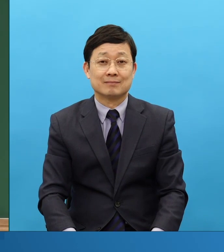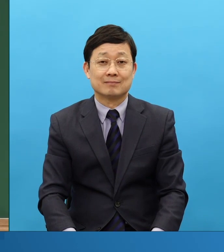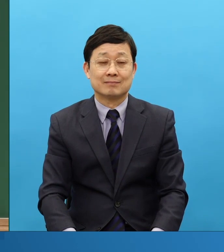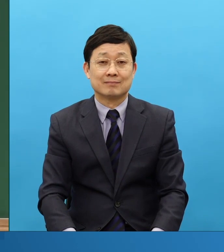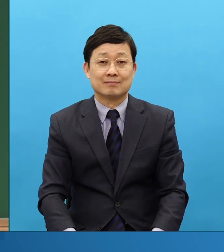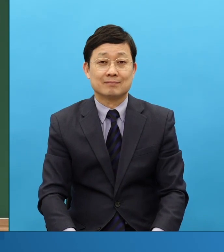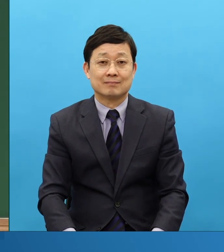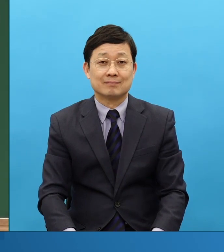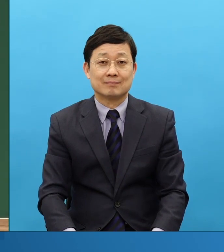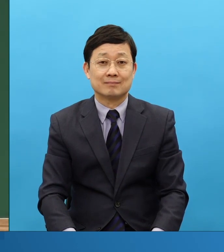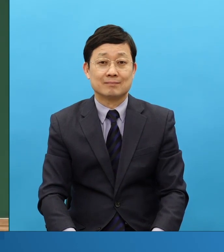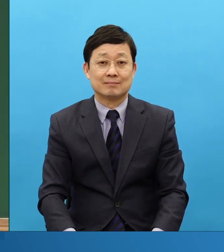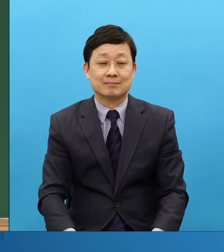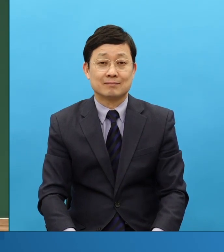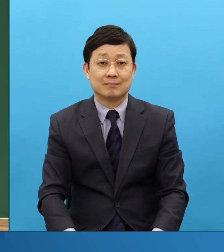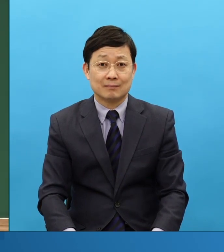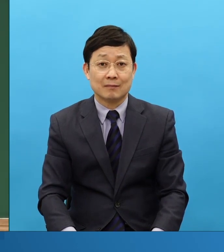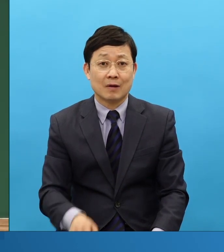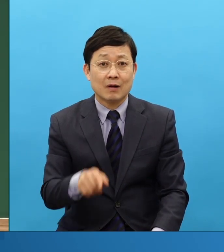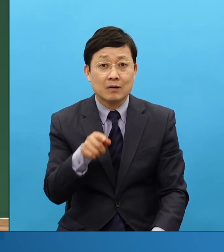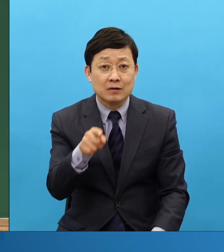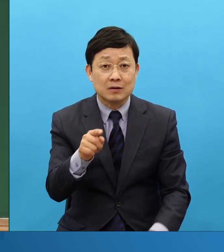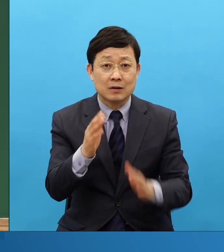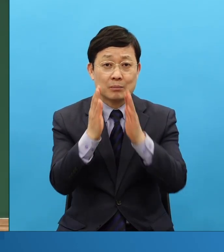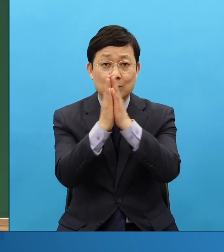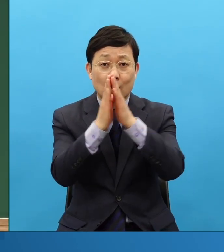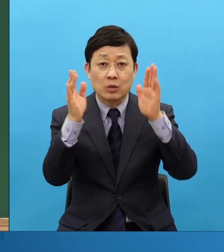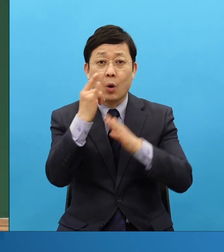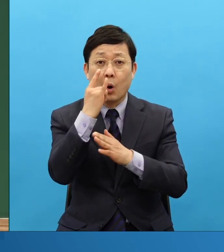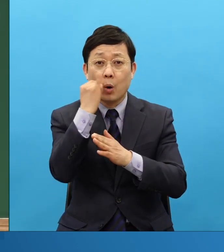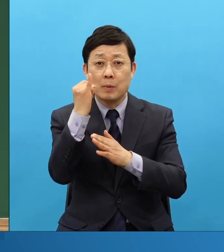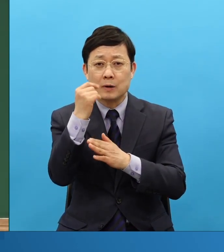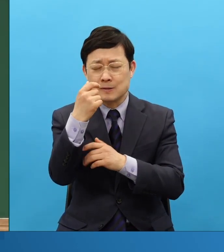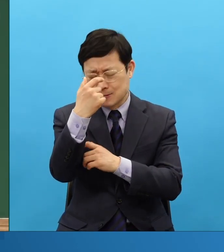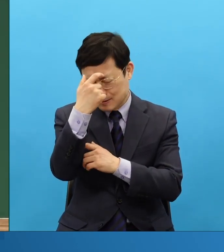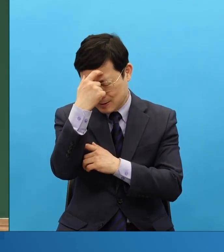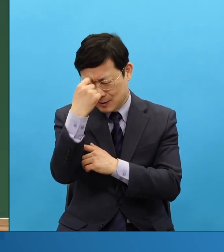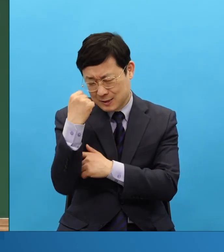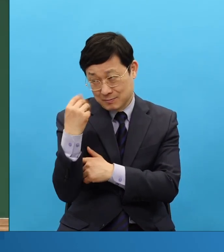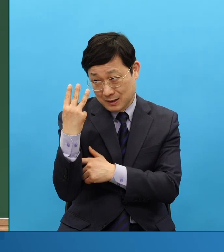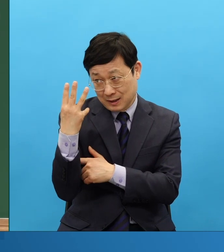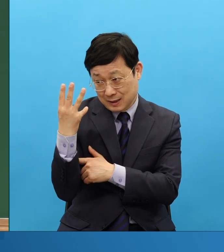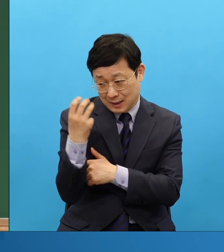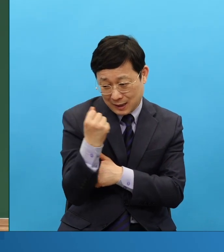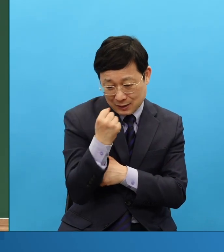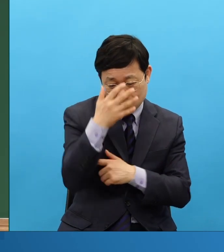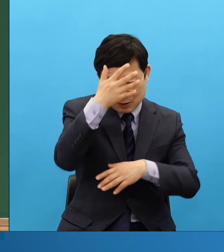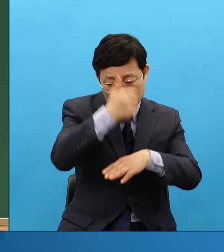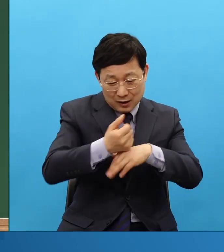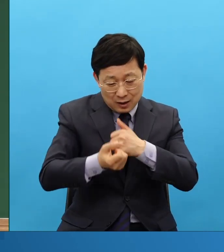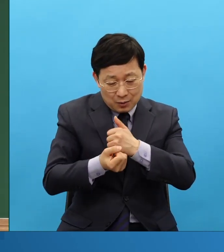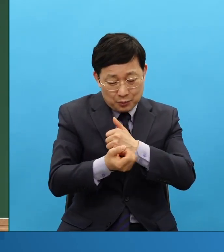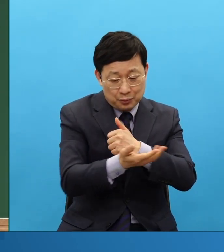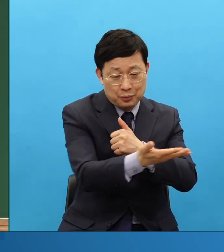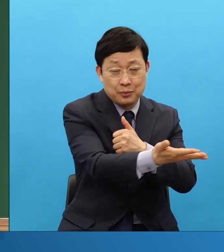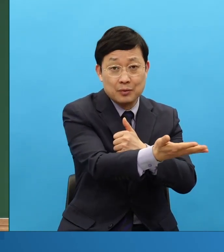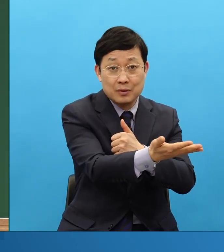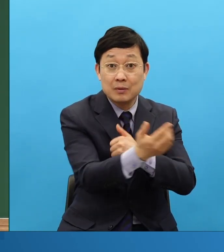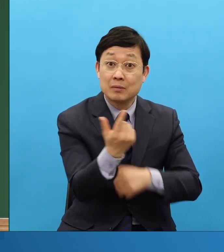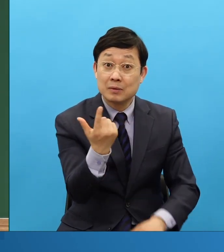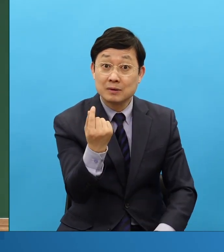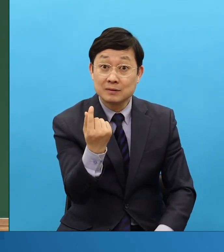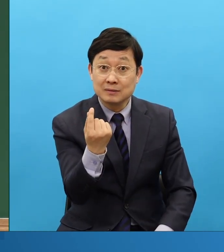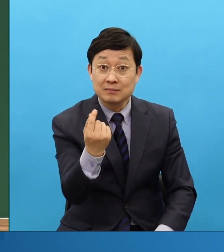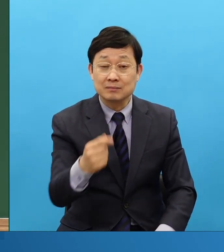이 축복이 70나라 영향 못 줬습니까? 줬죠. So, look at this very accurately. Did this answer not give an influence to the 70 nations? I'm talking